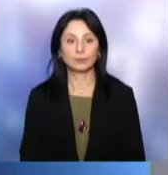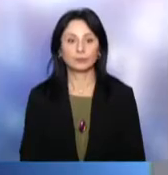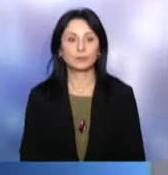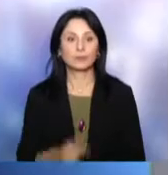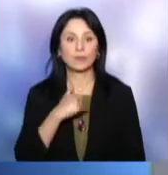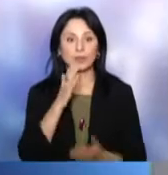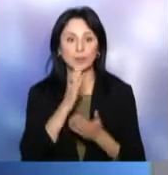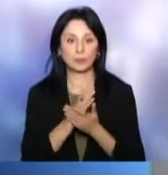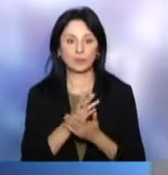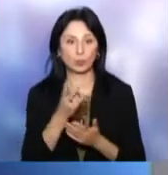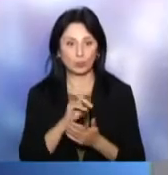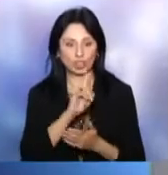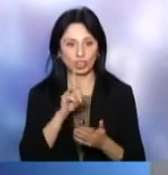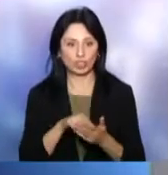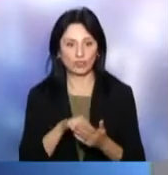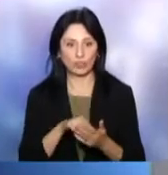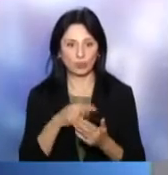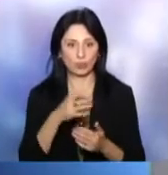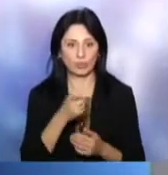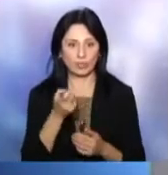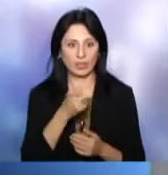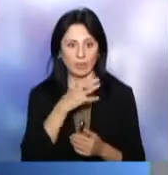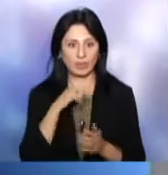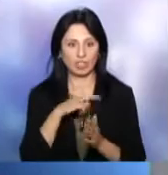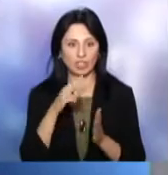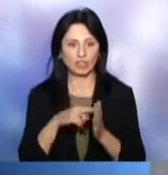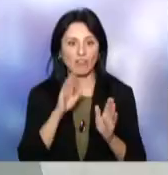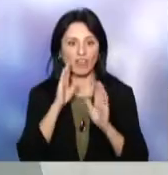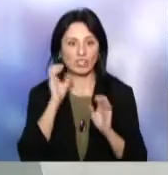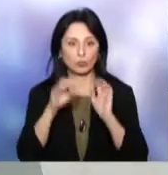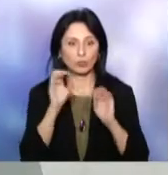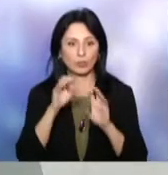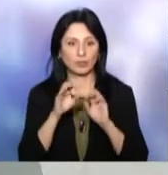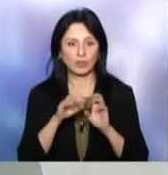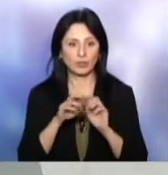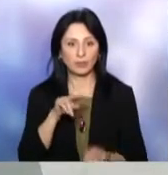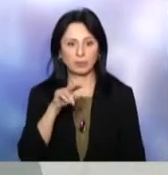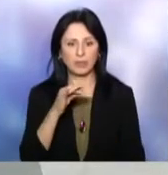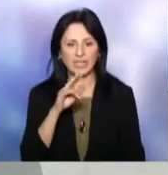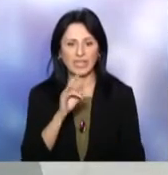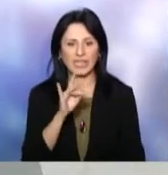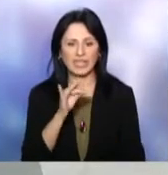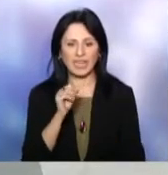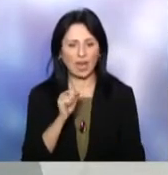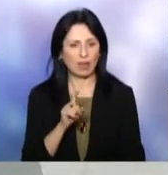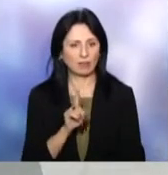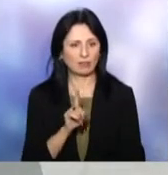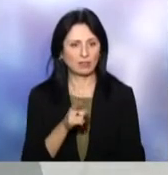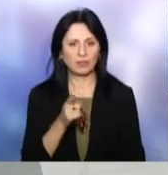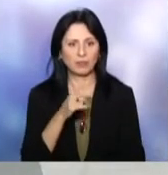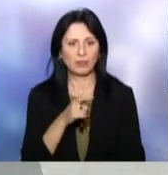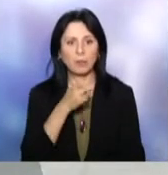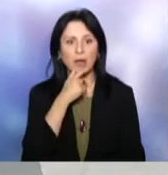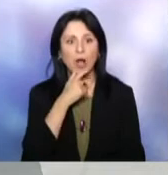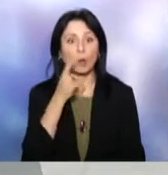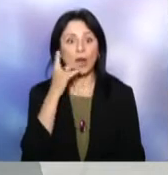ჩვენ პირდაპირ კითხვებზე გადავიდეთ, იმიტომ რომ ძალიან ბევრი კითხვაა Facebook-ზე შემოსული, პიტირიასთან დაკავშირებით გეკითხებიან. დანარჩენმა